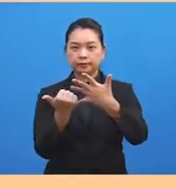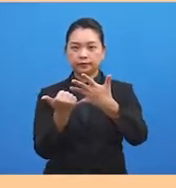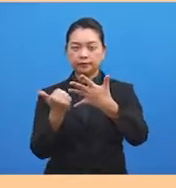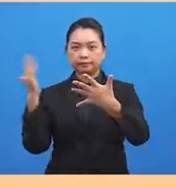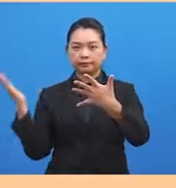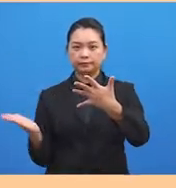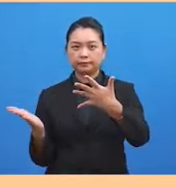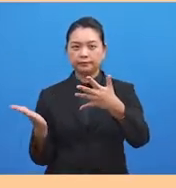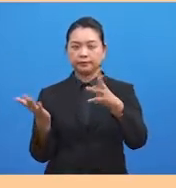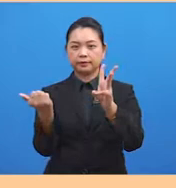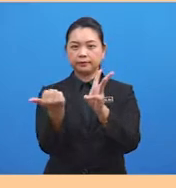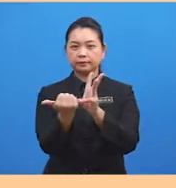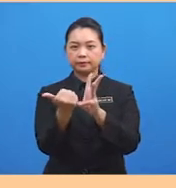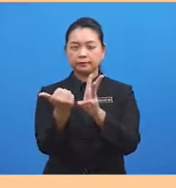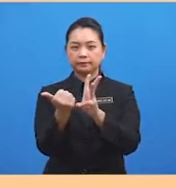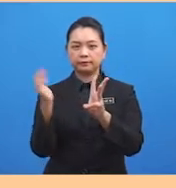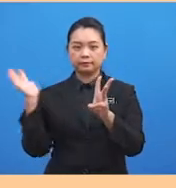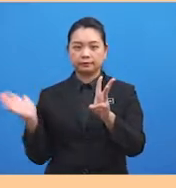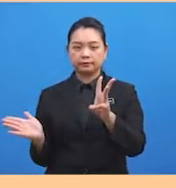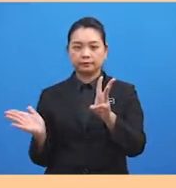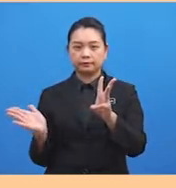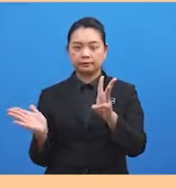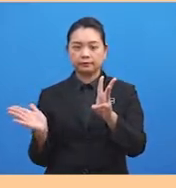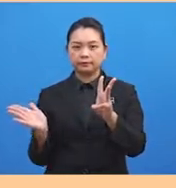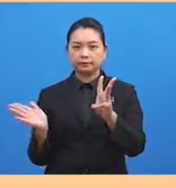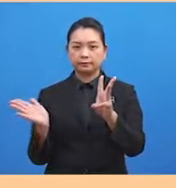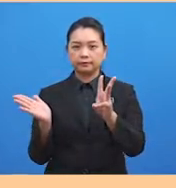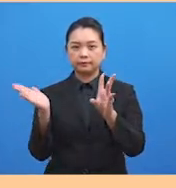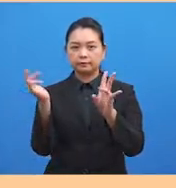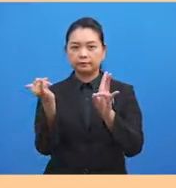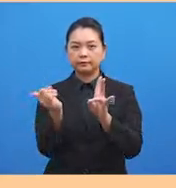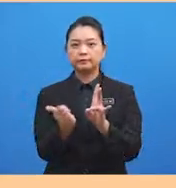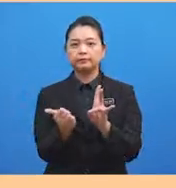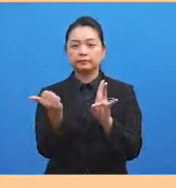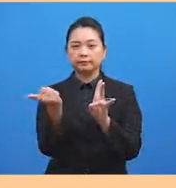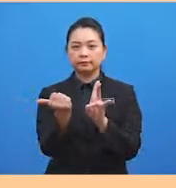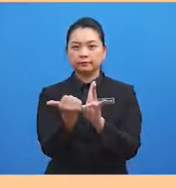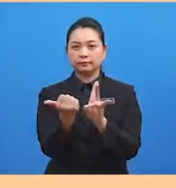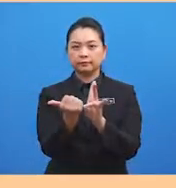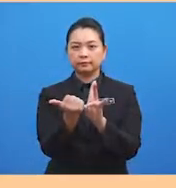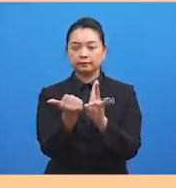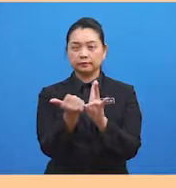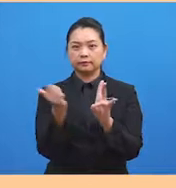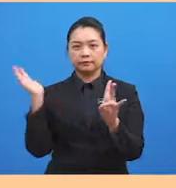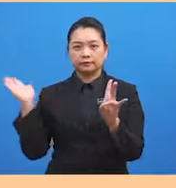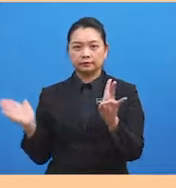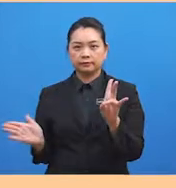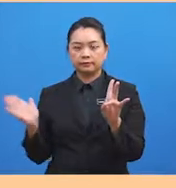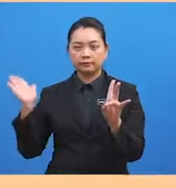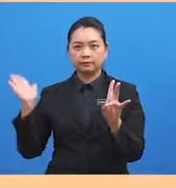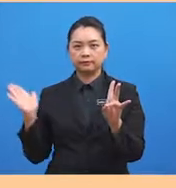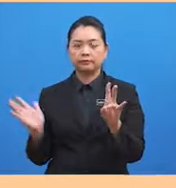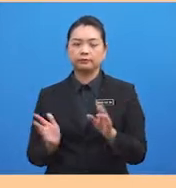overdraft, pinjaman peniagaan gadaian atau arhanu, dan terakhir